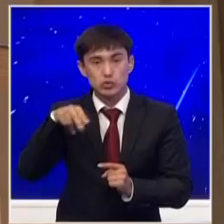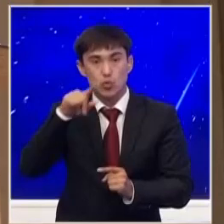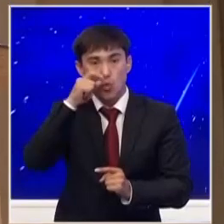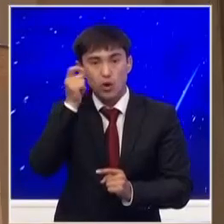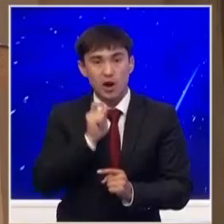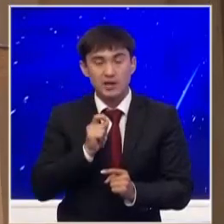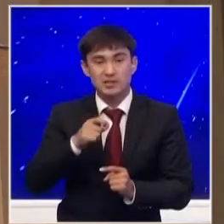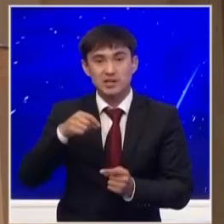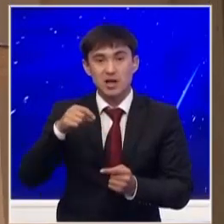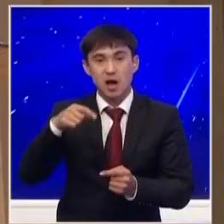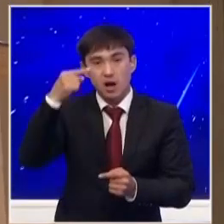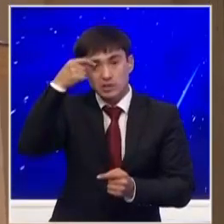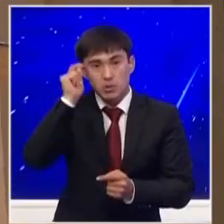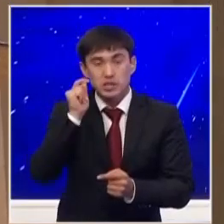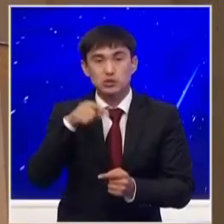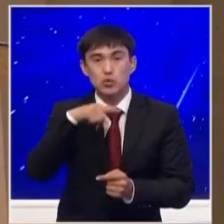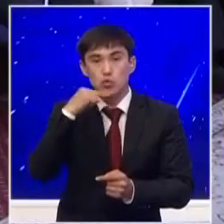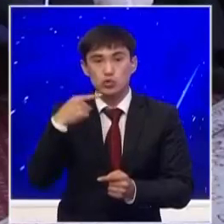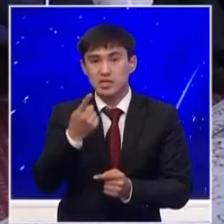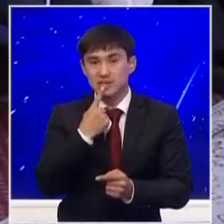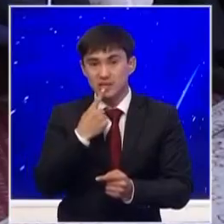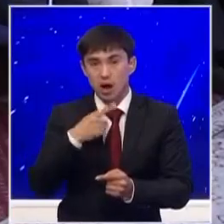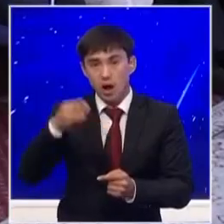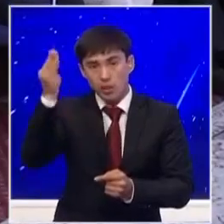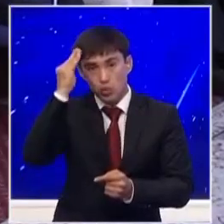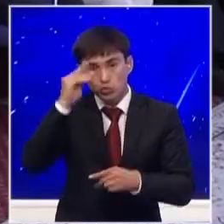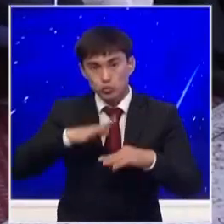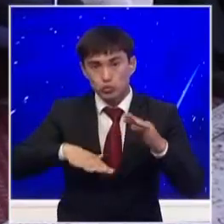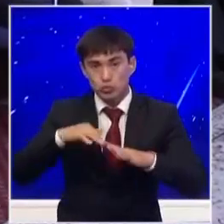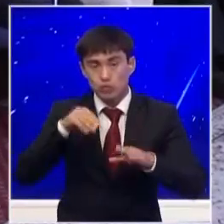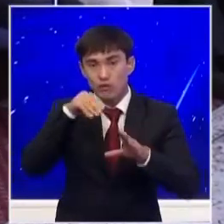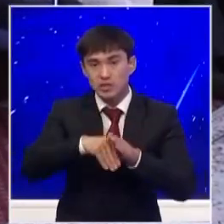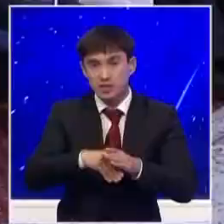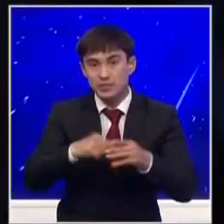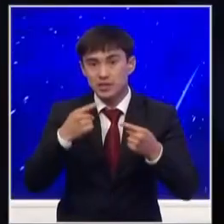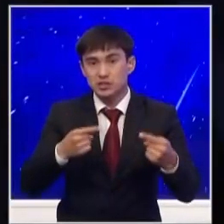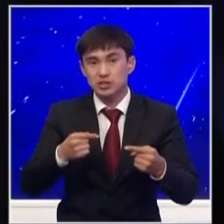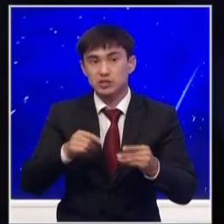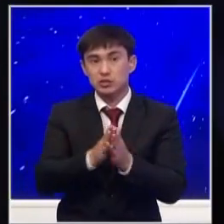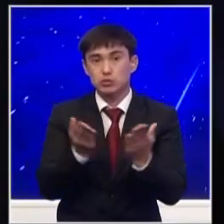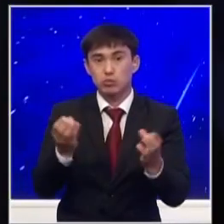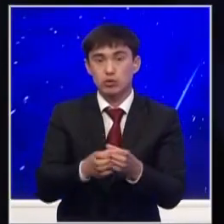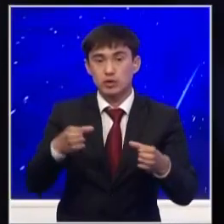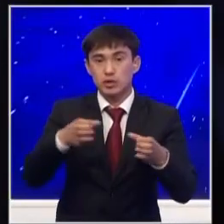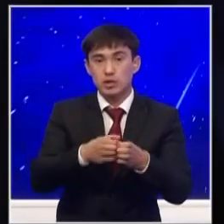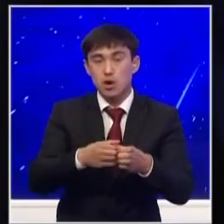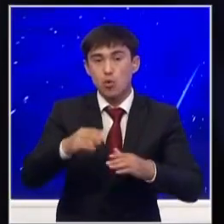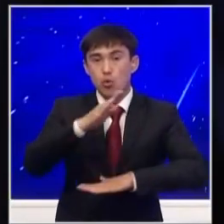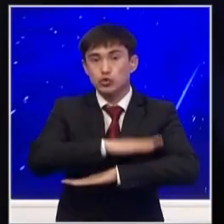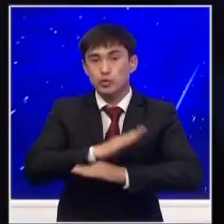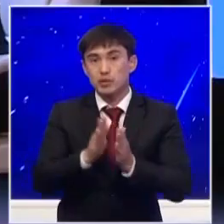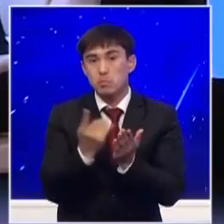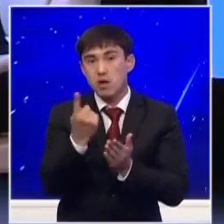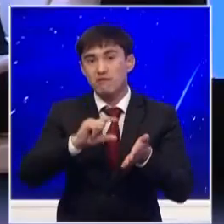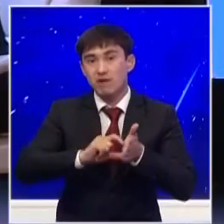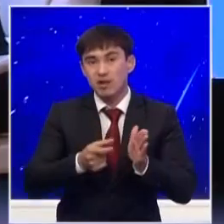украинский, азербайджанский и русский языки. А научные труды вошли в различные исторические сборники, в том числе в учебники первого